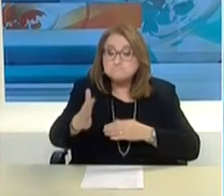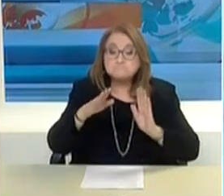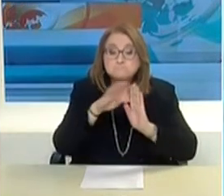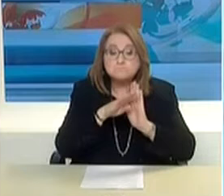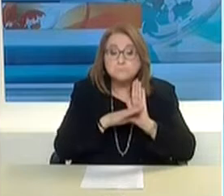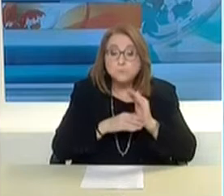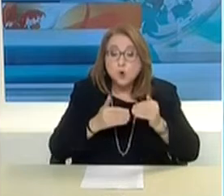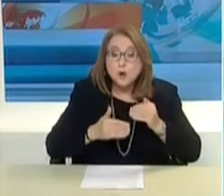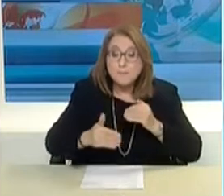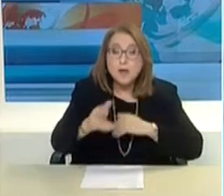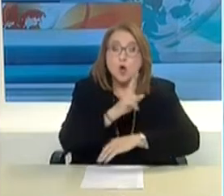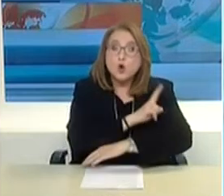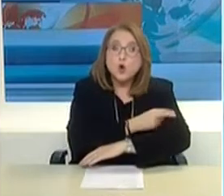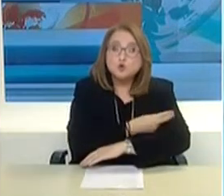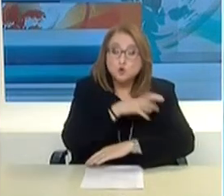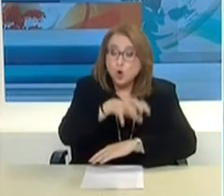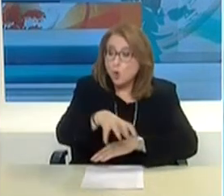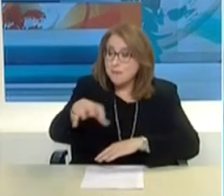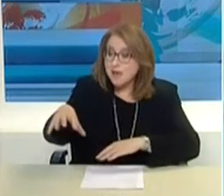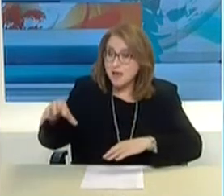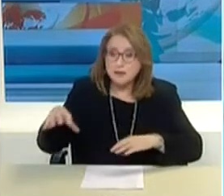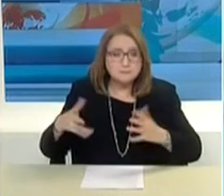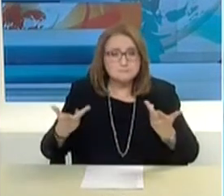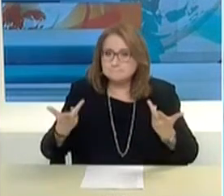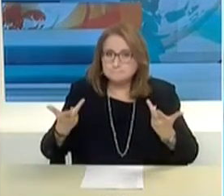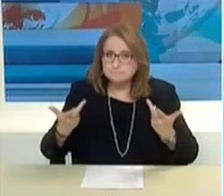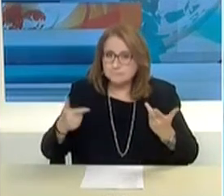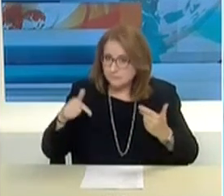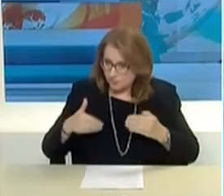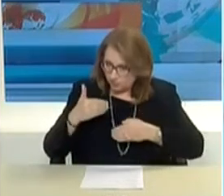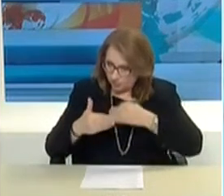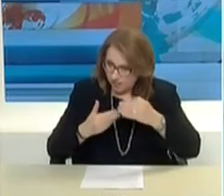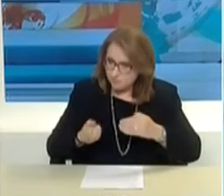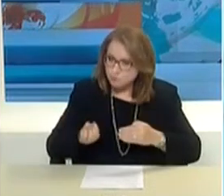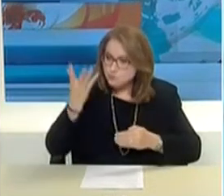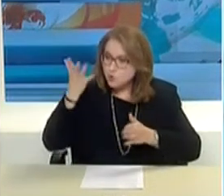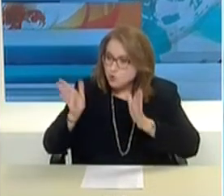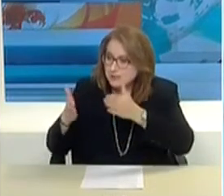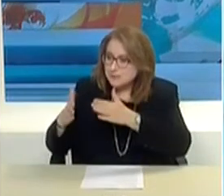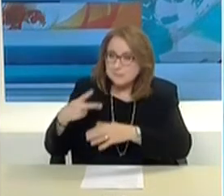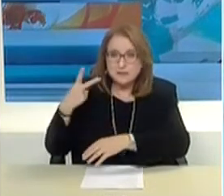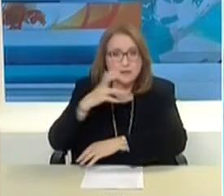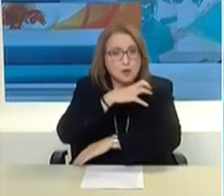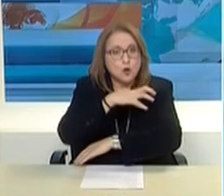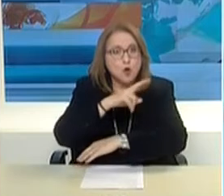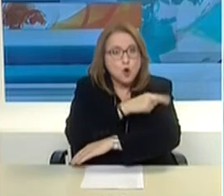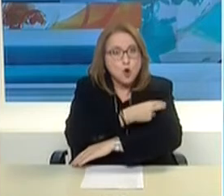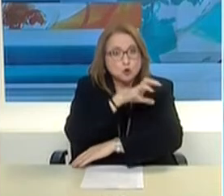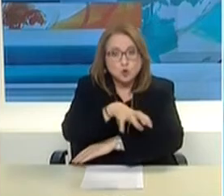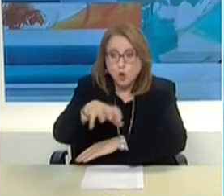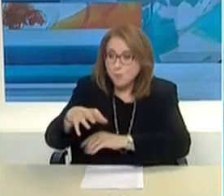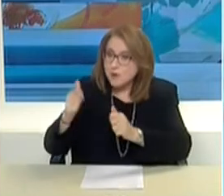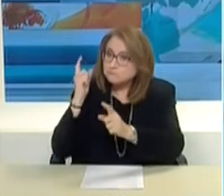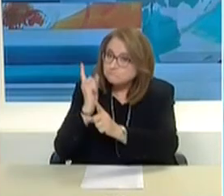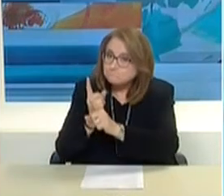τα νοσοκομεία και τις πτέρυγες των νοσοκομείων που σταδιακά θα ενταχθούν, θα αφοσιωθούν, τέλος πάντων θα είναι μόνο αποκλειστικά για την